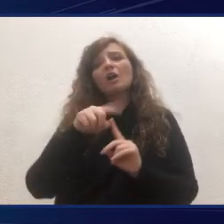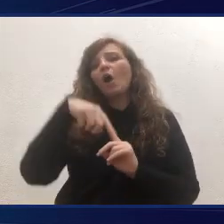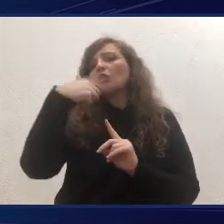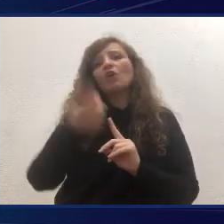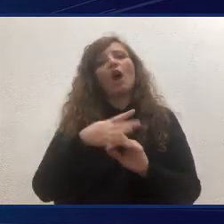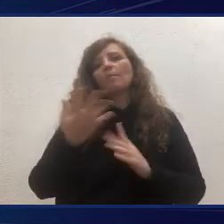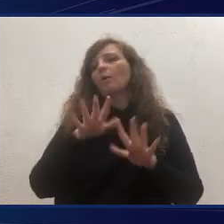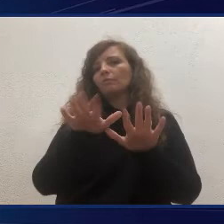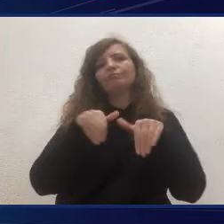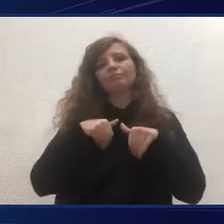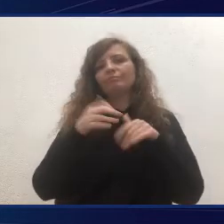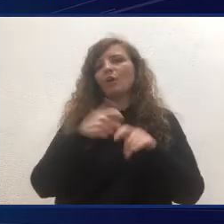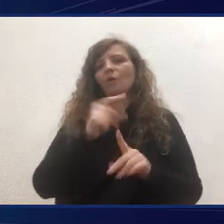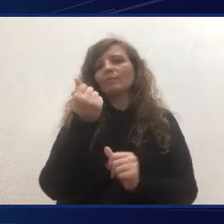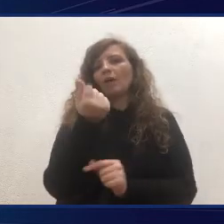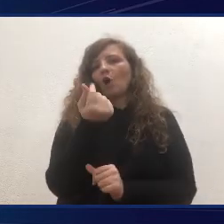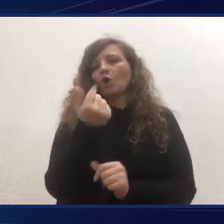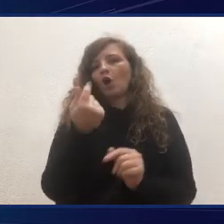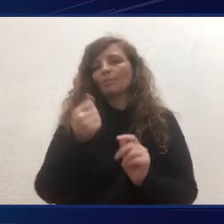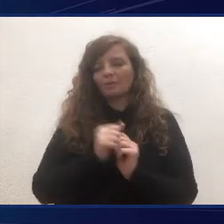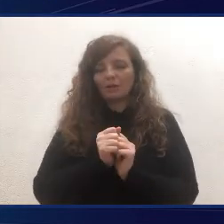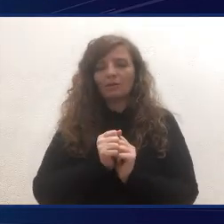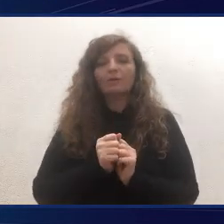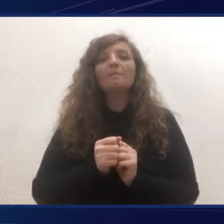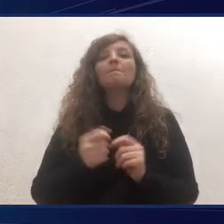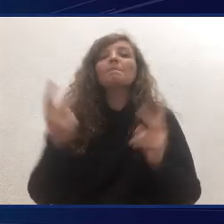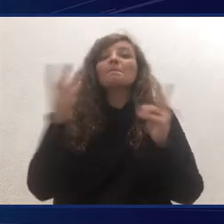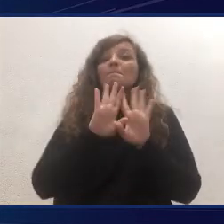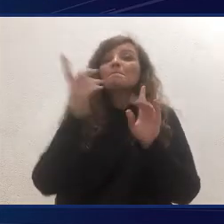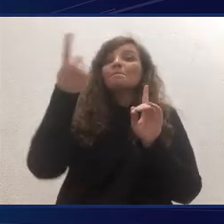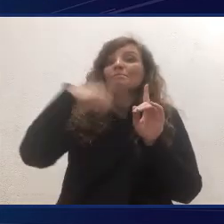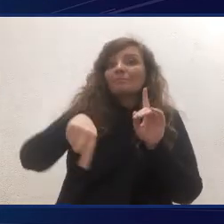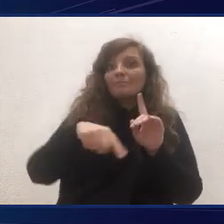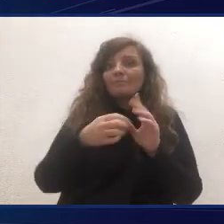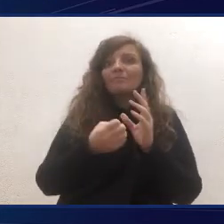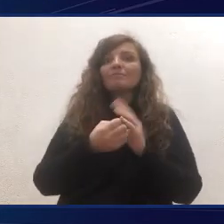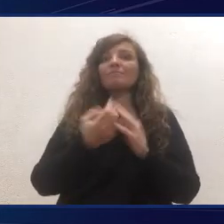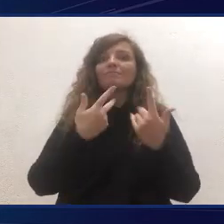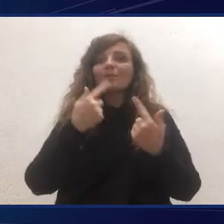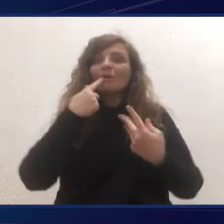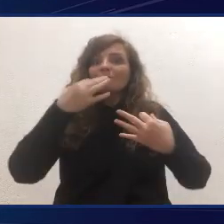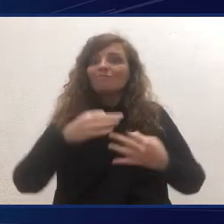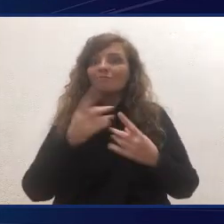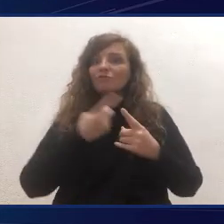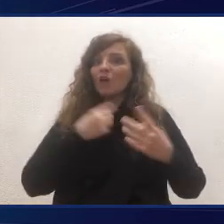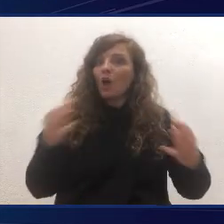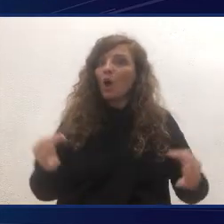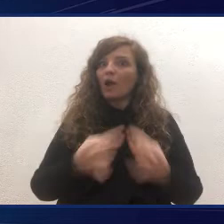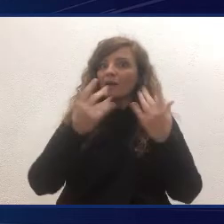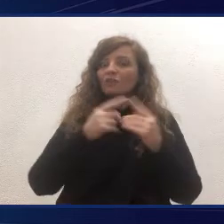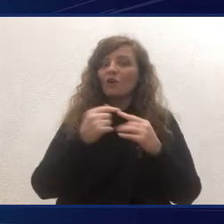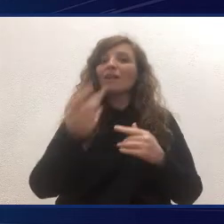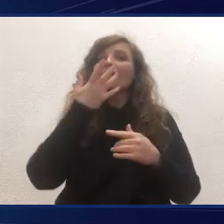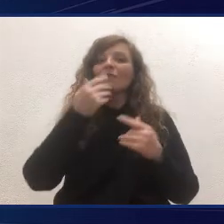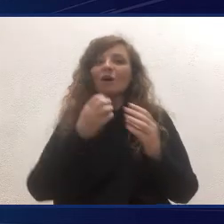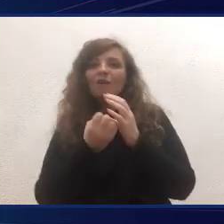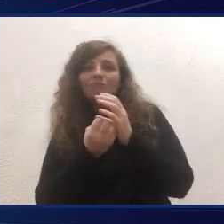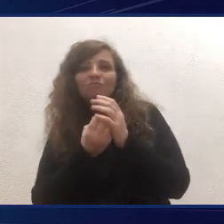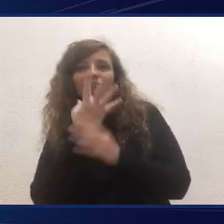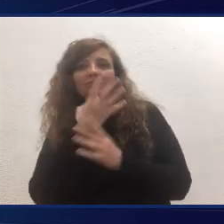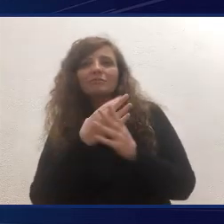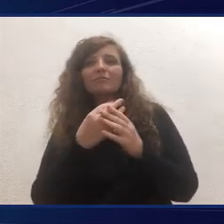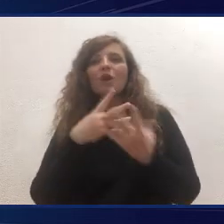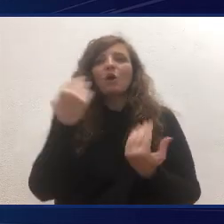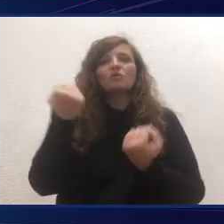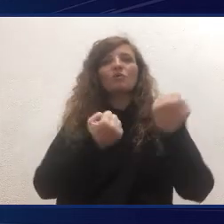si ritirò successivamente per ragioni economiche. Da qui credo nell'opportunità di creare una